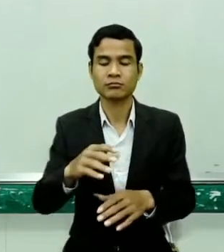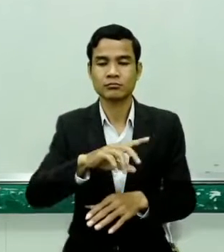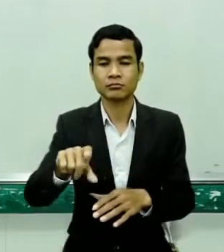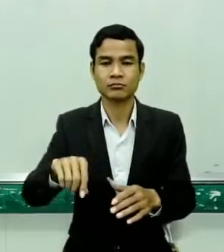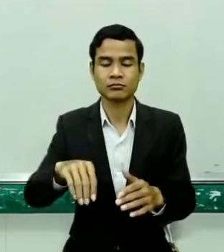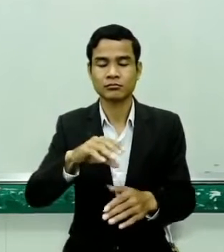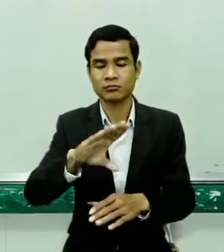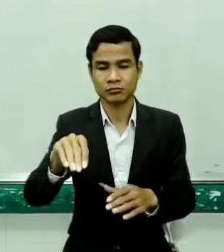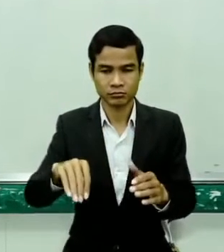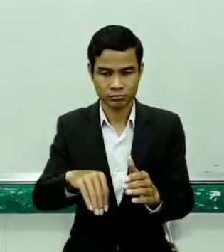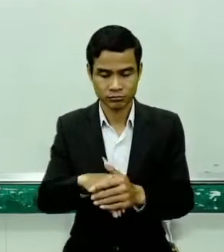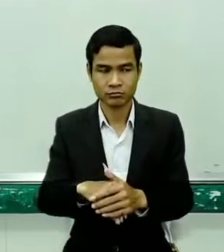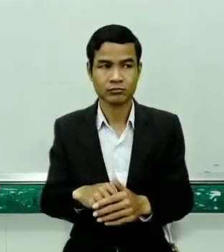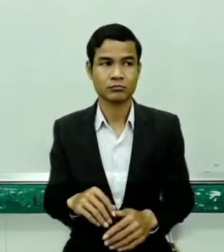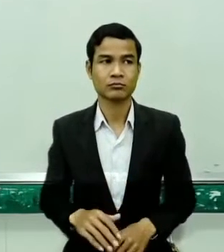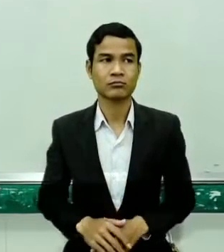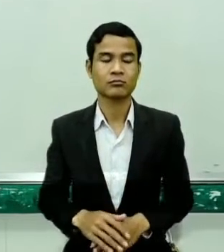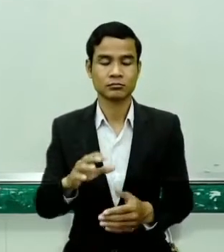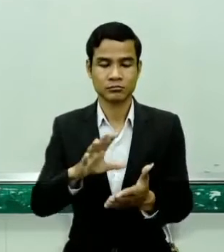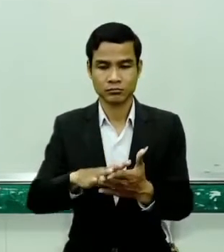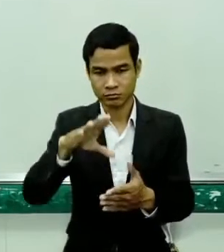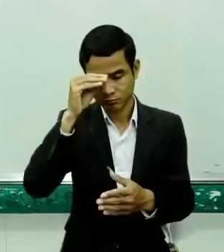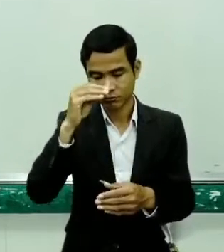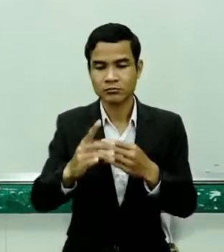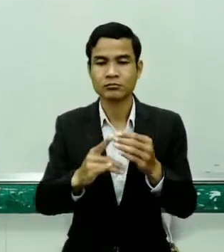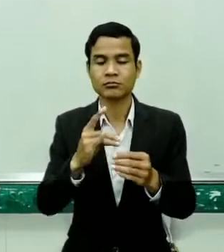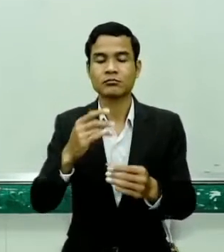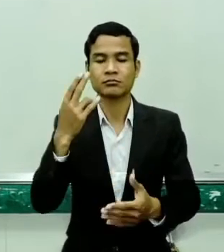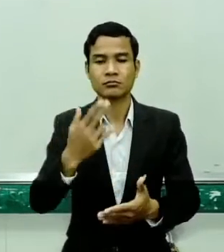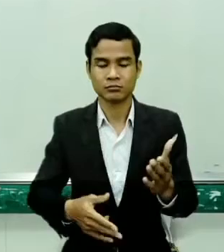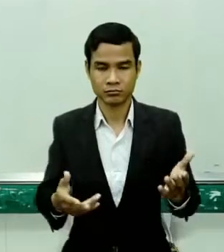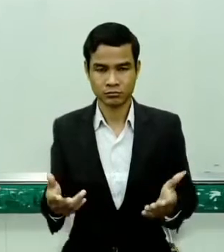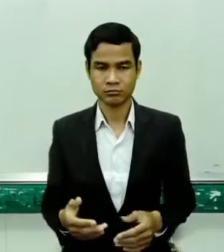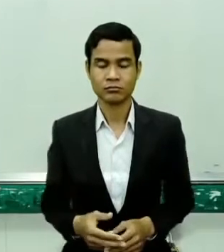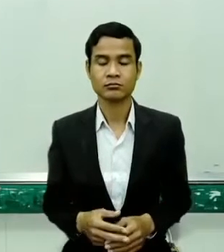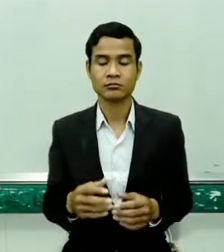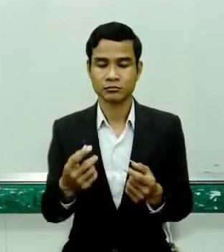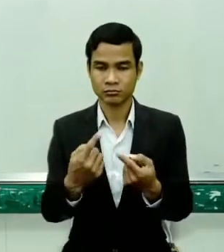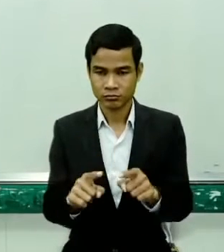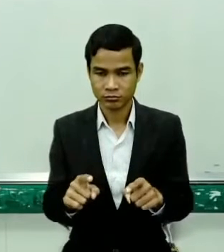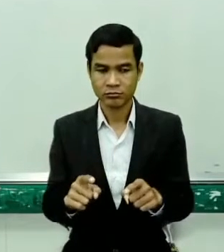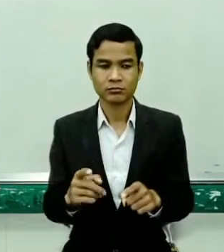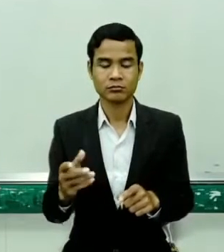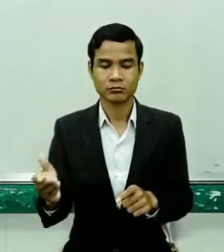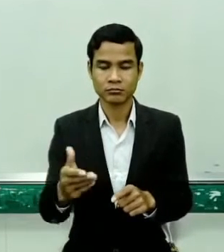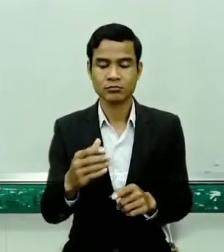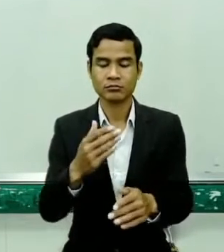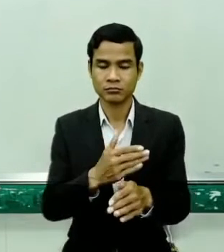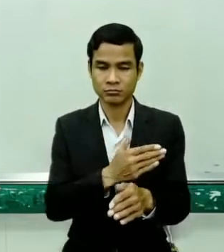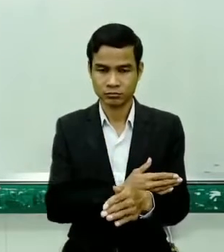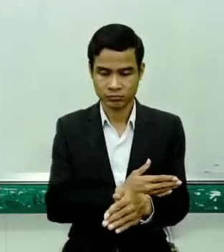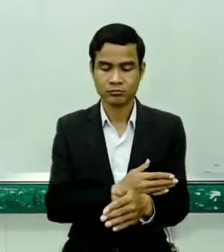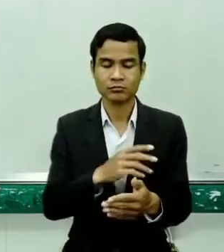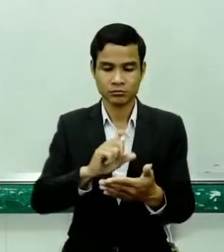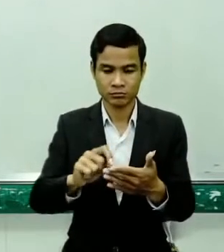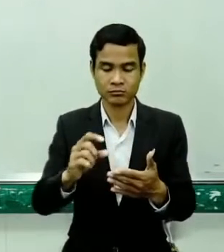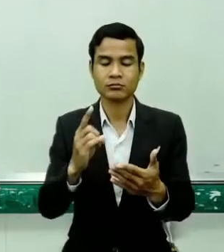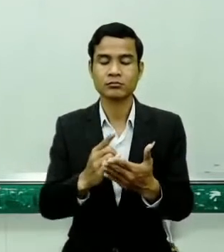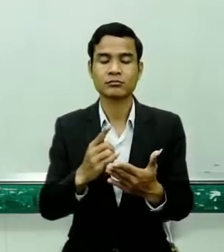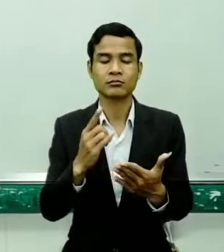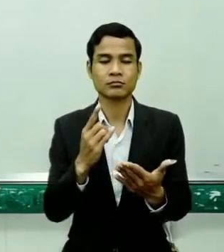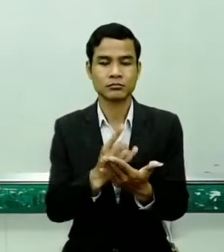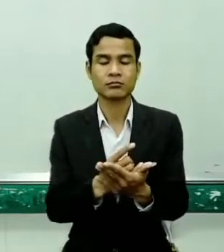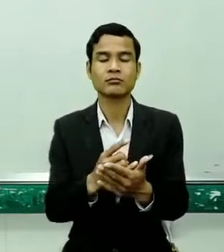Dương. Sắc xa ông bì ở vầy. Quần tái. Muốn nâng dương sô xê mì riêng sẵn